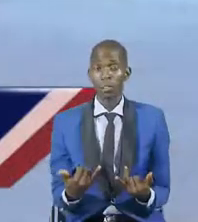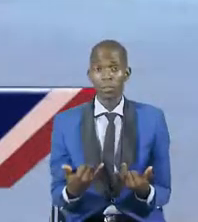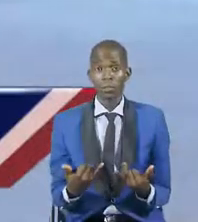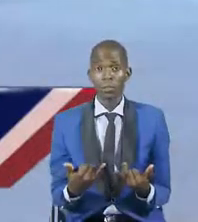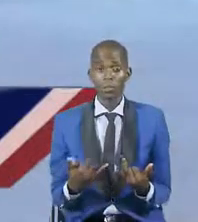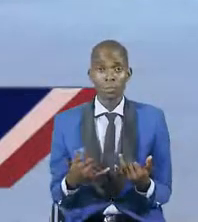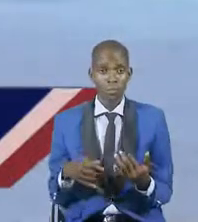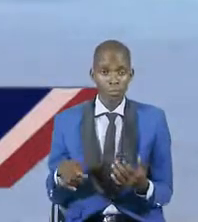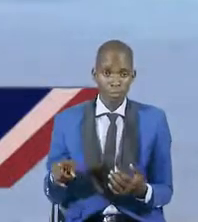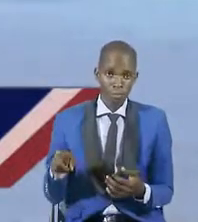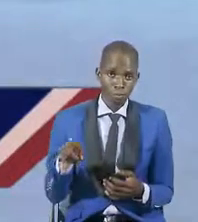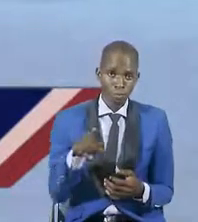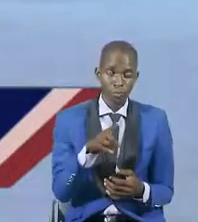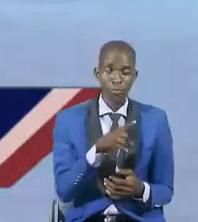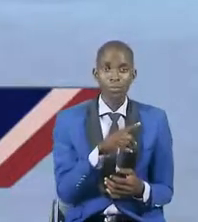4.